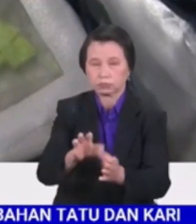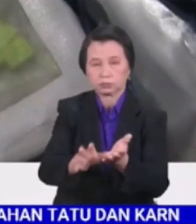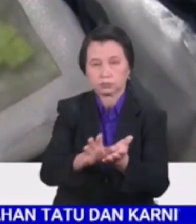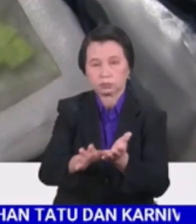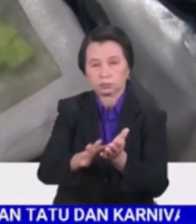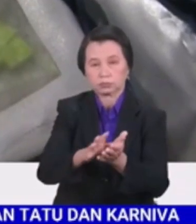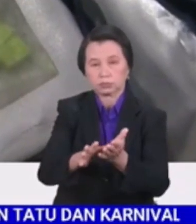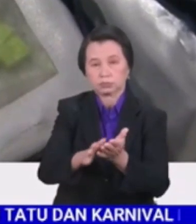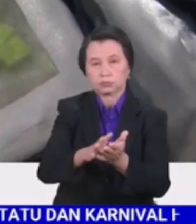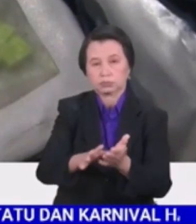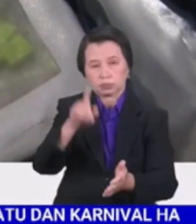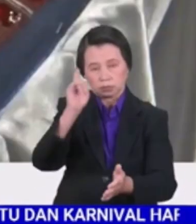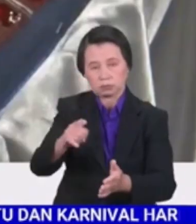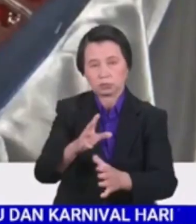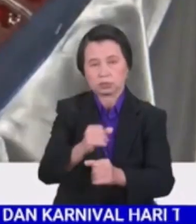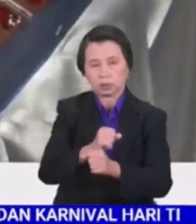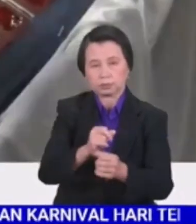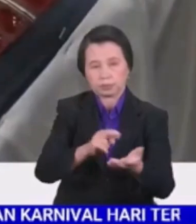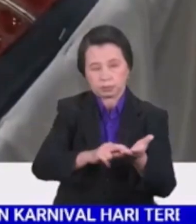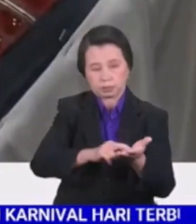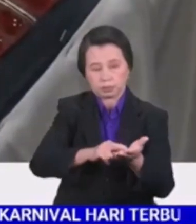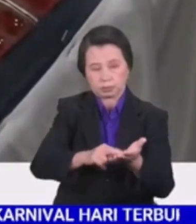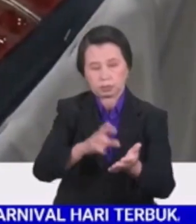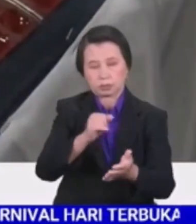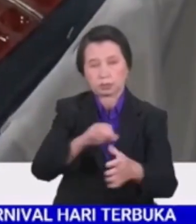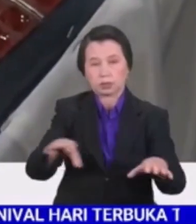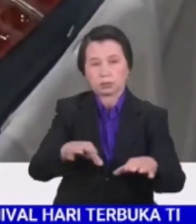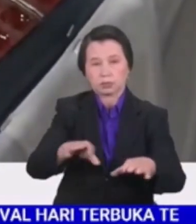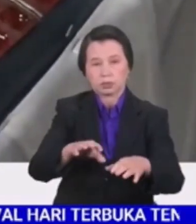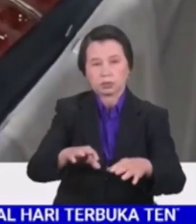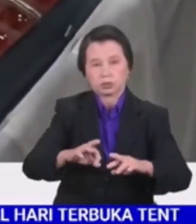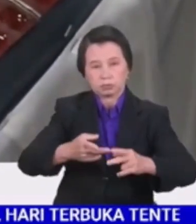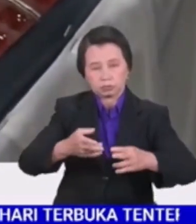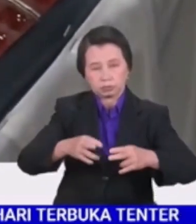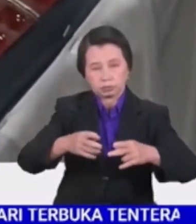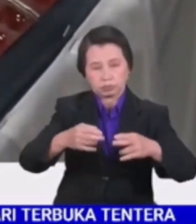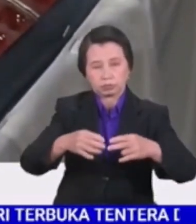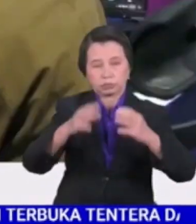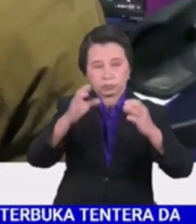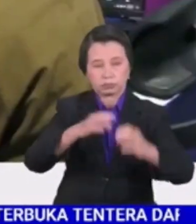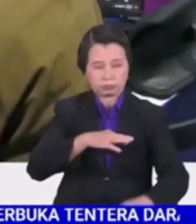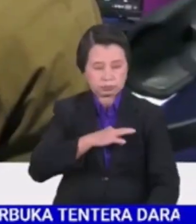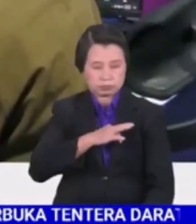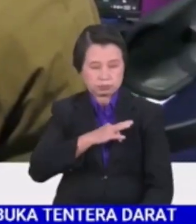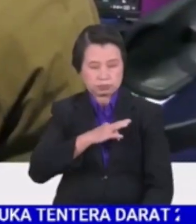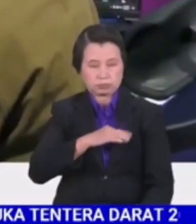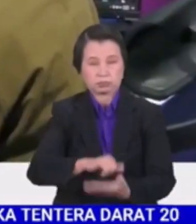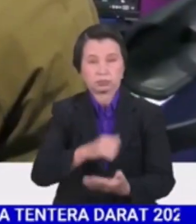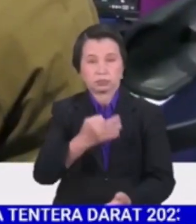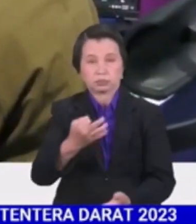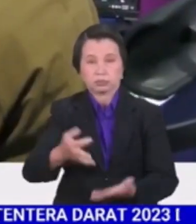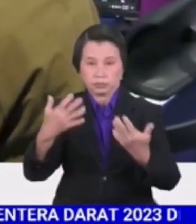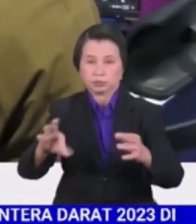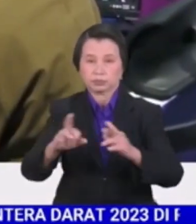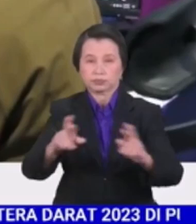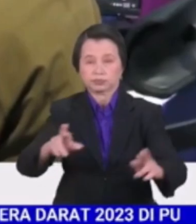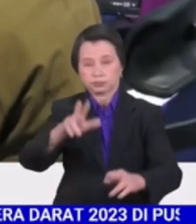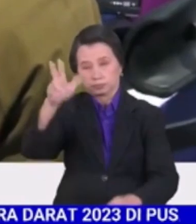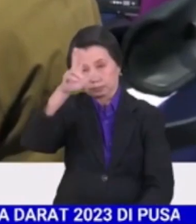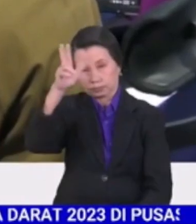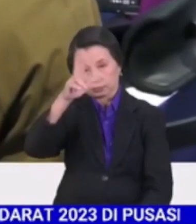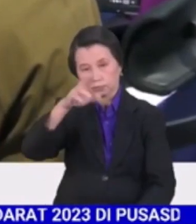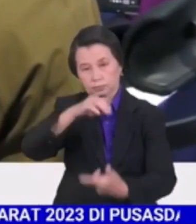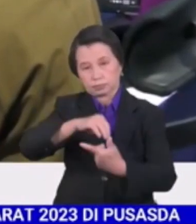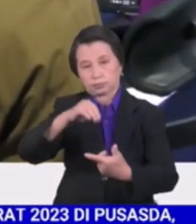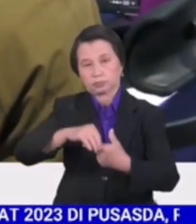penyalahgunaan dada agar mendapatkan rawatan serta menjalani pemulihan secara sukarela di facility yang telah disediakan kerajaan